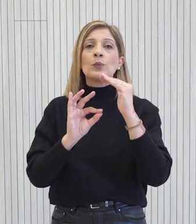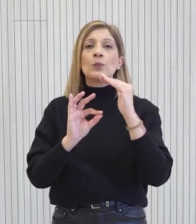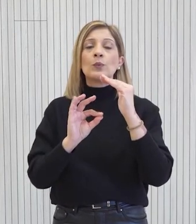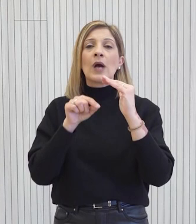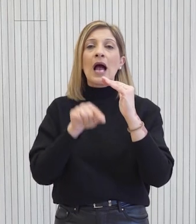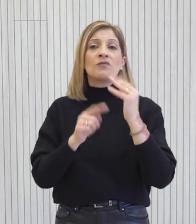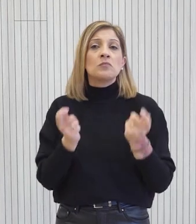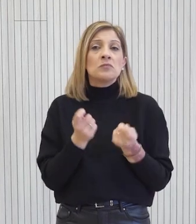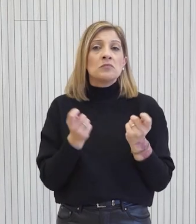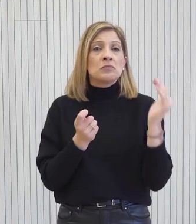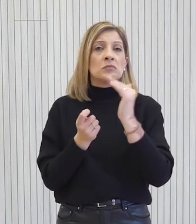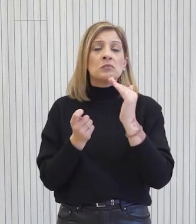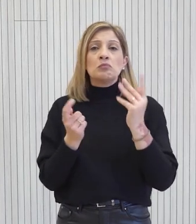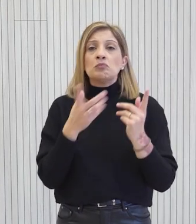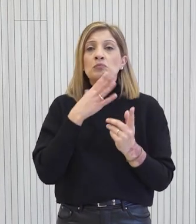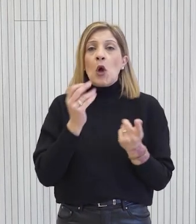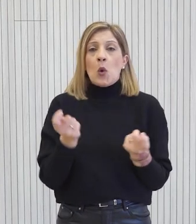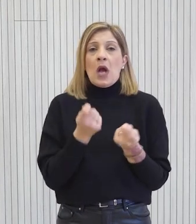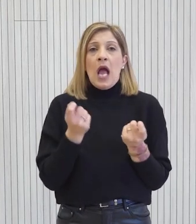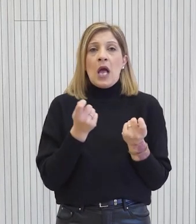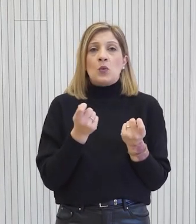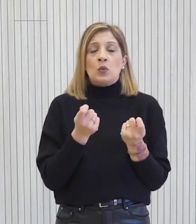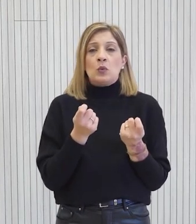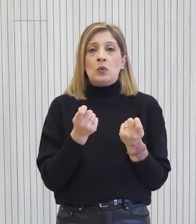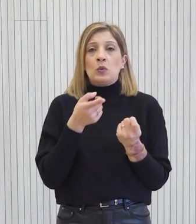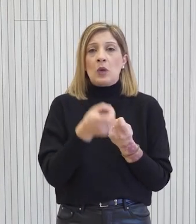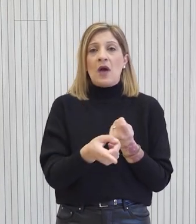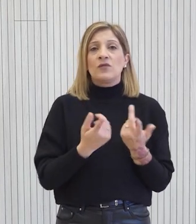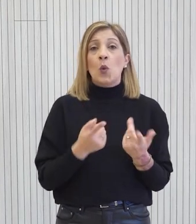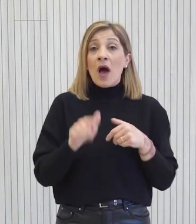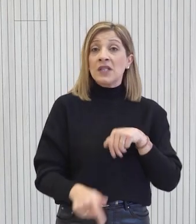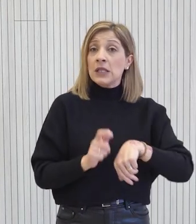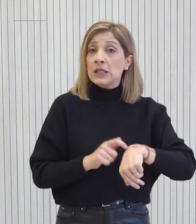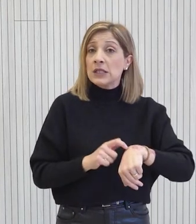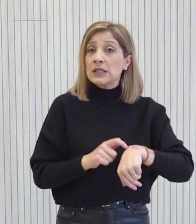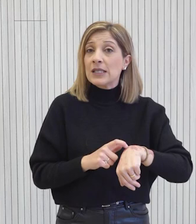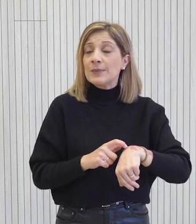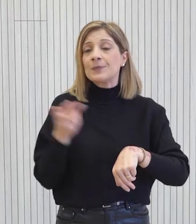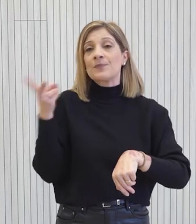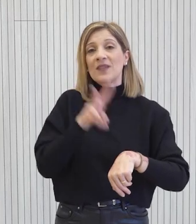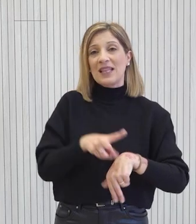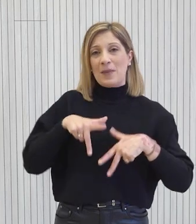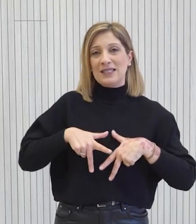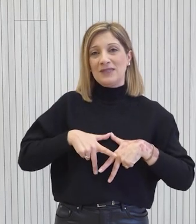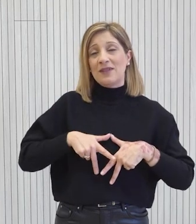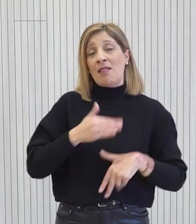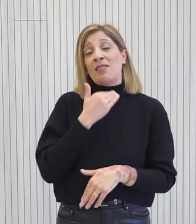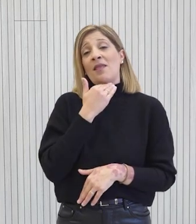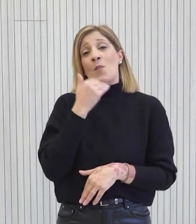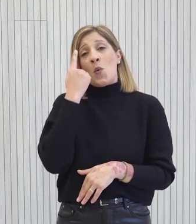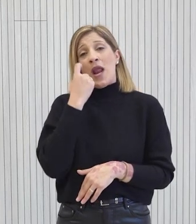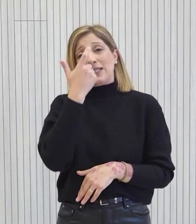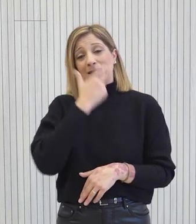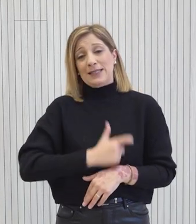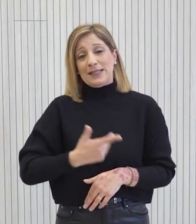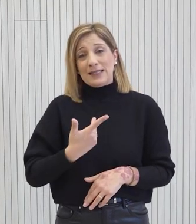προβαίνει σε μια τέτοια ενέργεια αυτή η Αντιλαμβάνεστε ότι δεν μπορώ να εξάγω